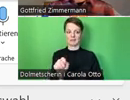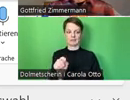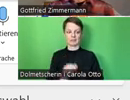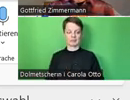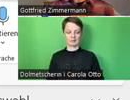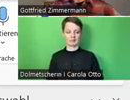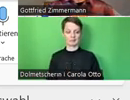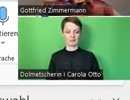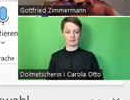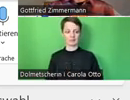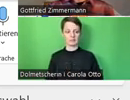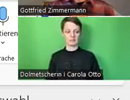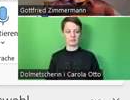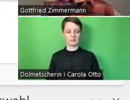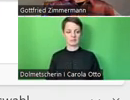markieren und dann bei